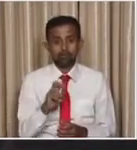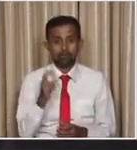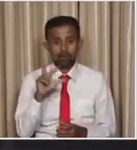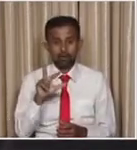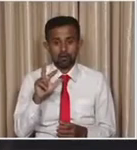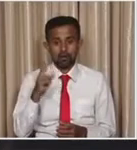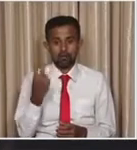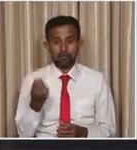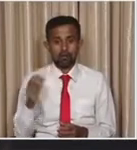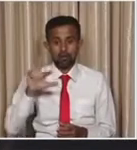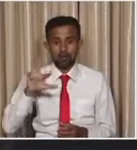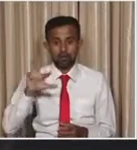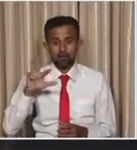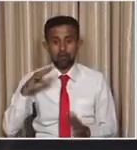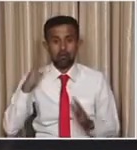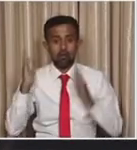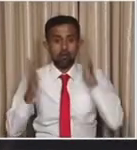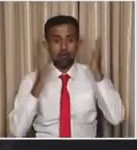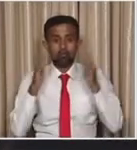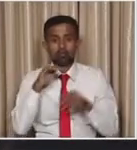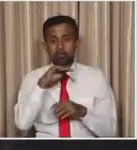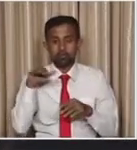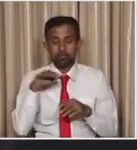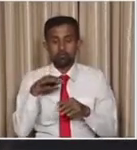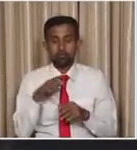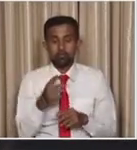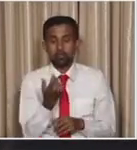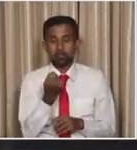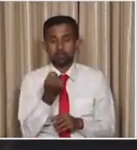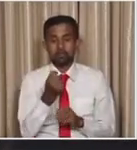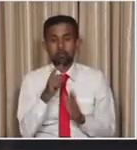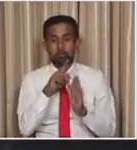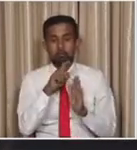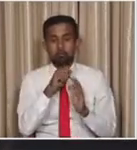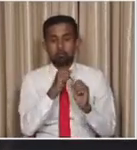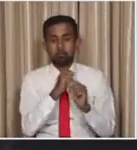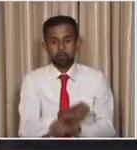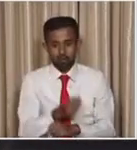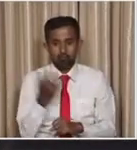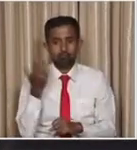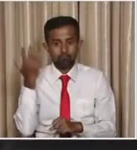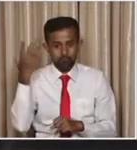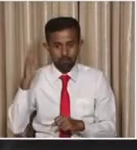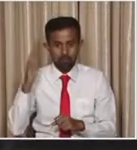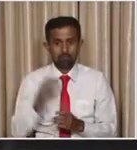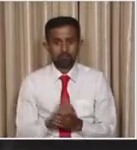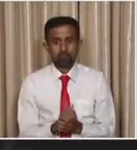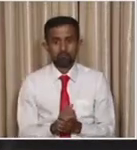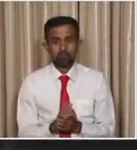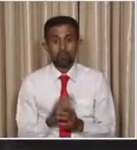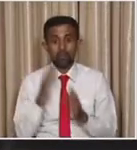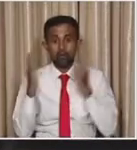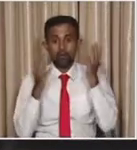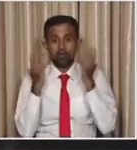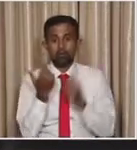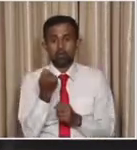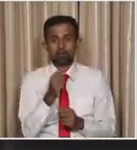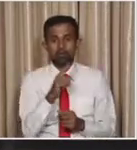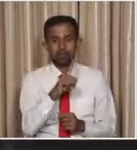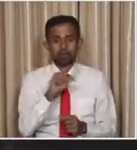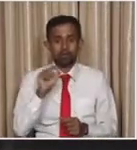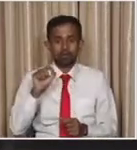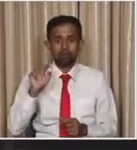2007, 2008, 2009 ලෝක මහා ආර්ථික සමාජ මූල්‍ය පරිහානියකට කඩා වැටුණා. ඒ වෙලාවේ ලෝක ආර්ථිකය